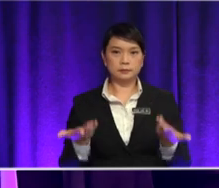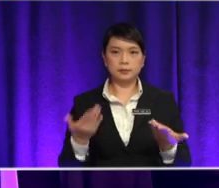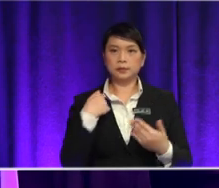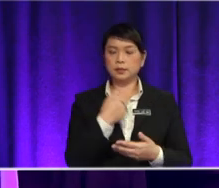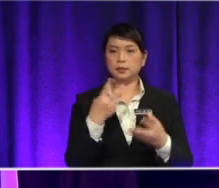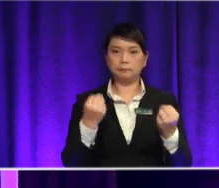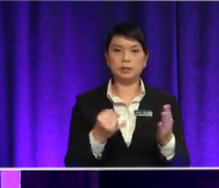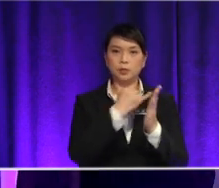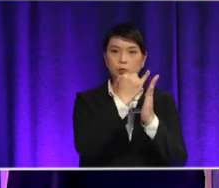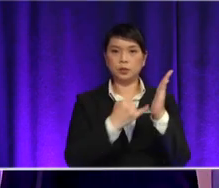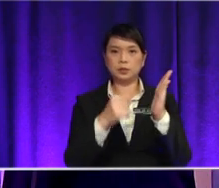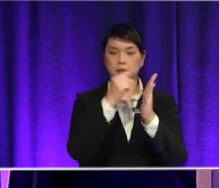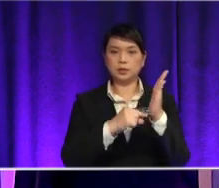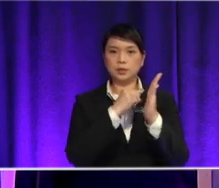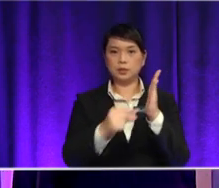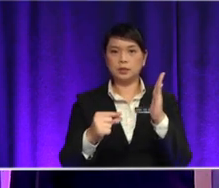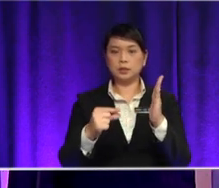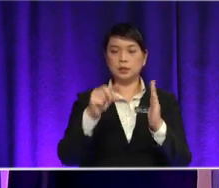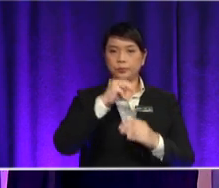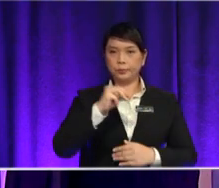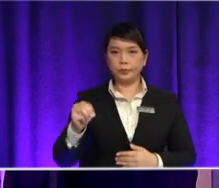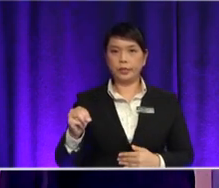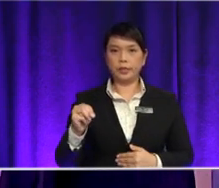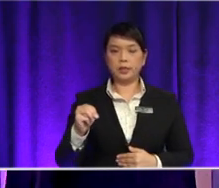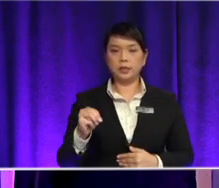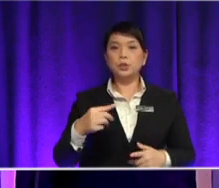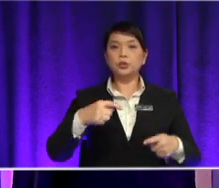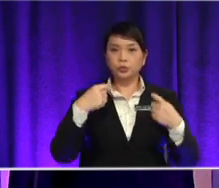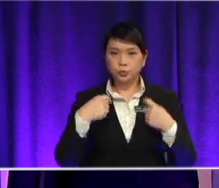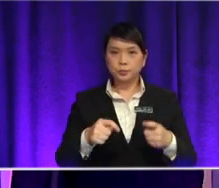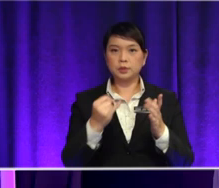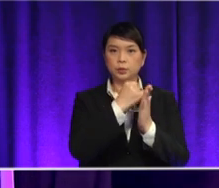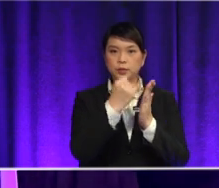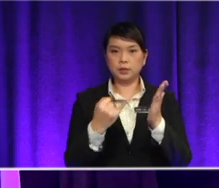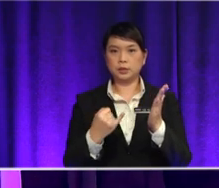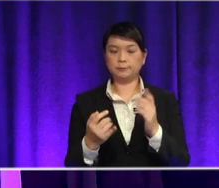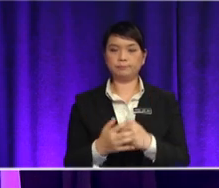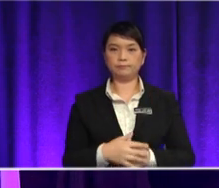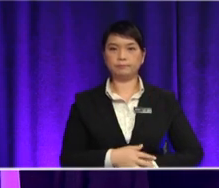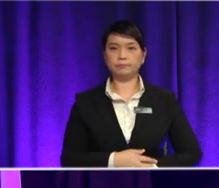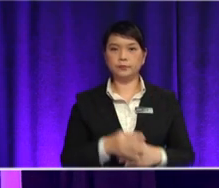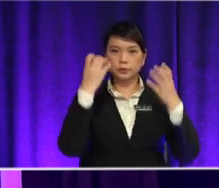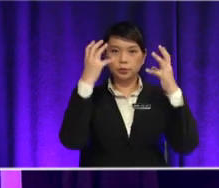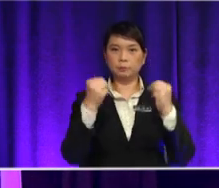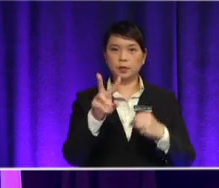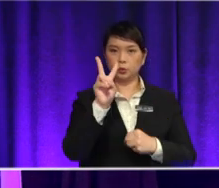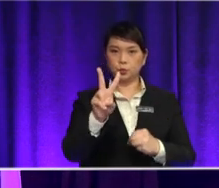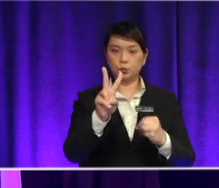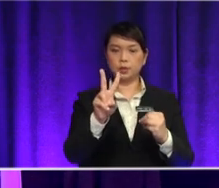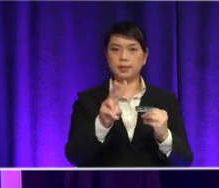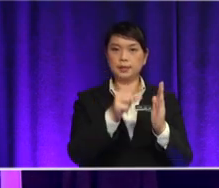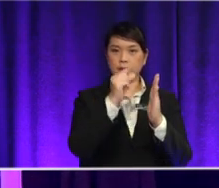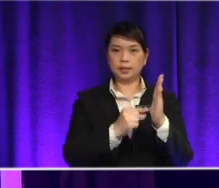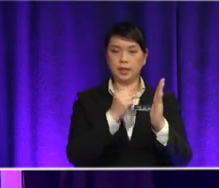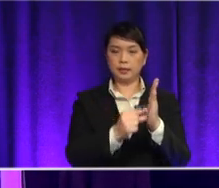dan juga di Google Meet cuba menjawab dan melukiskan graf berdasarkan yang diberi. Saya nak dua graf iaitu graf histogram dan